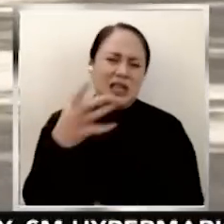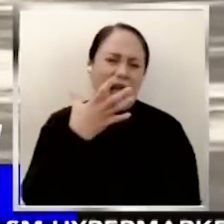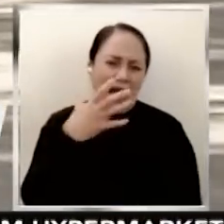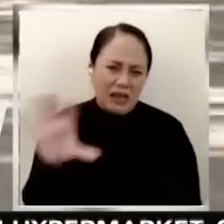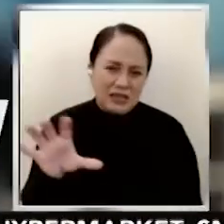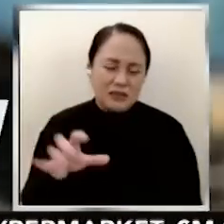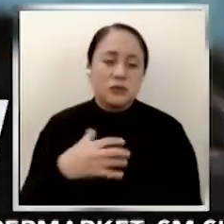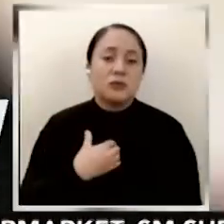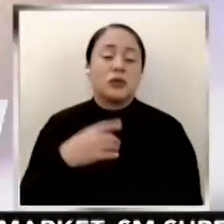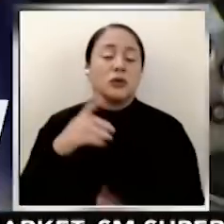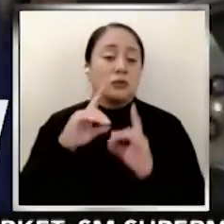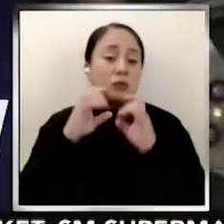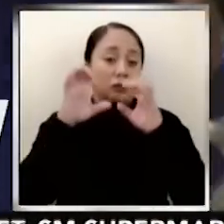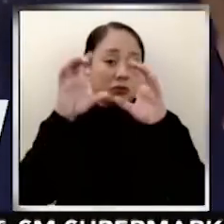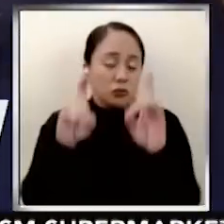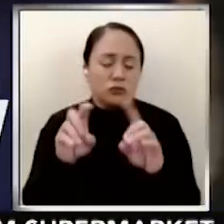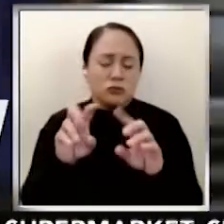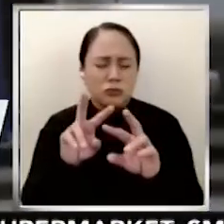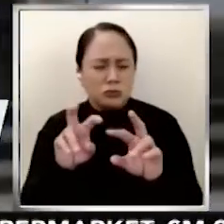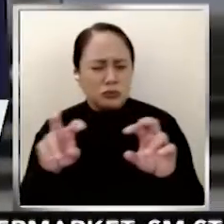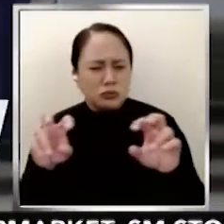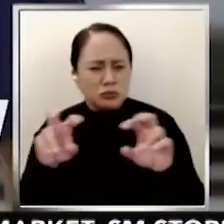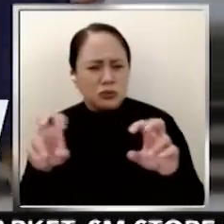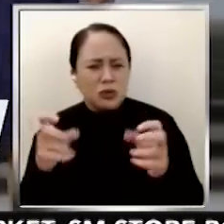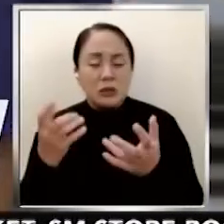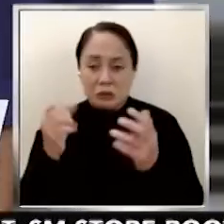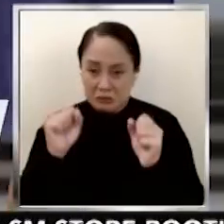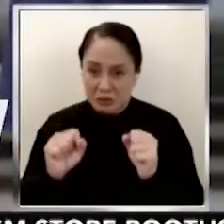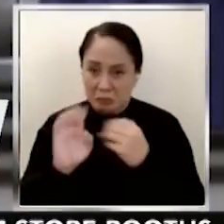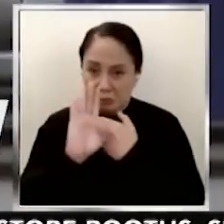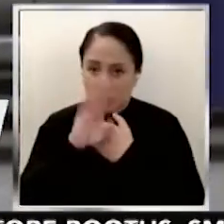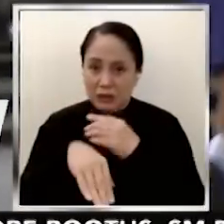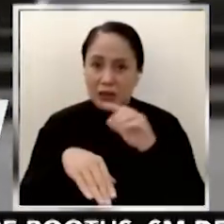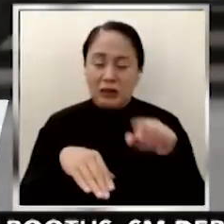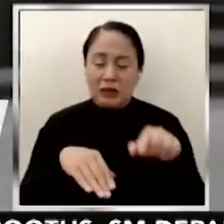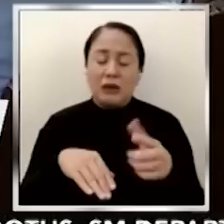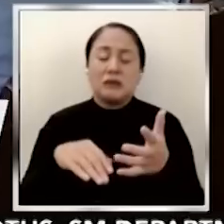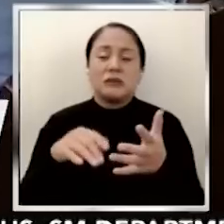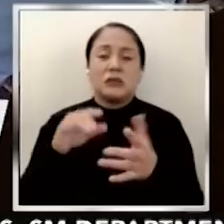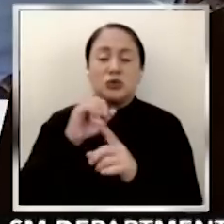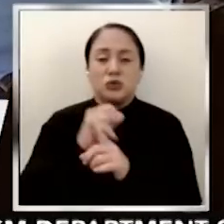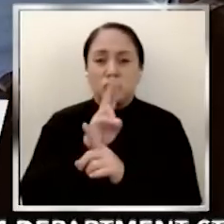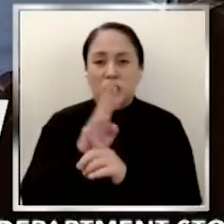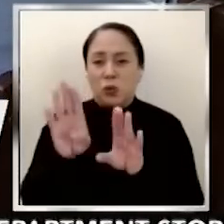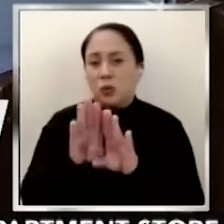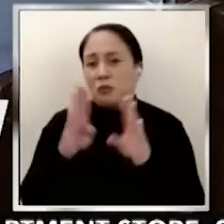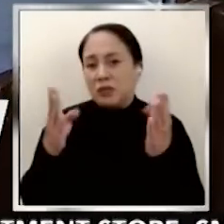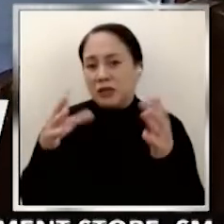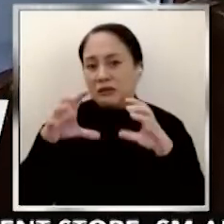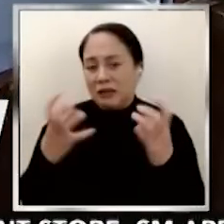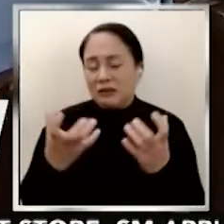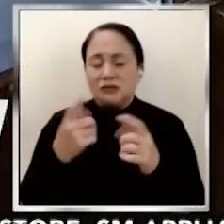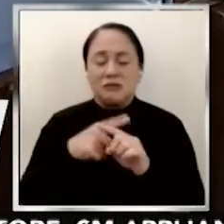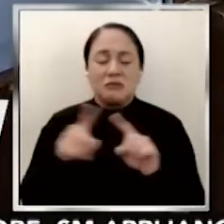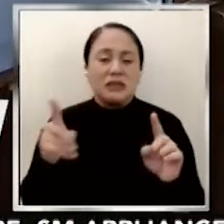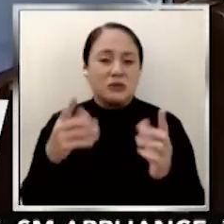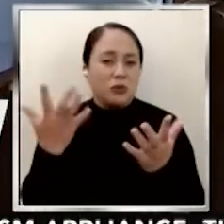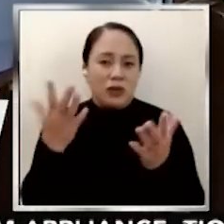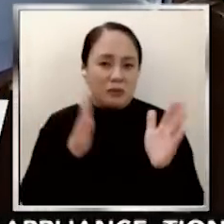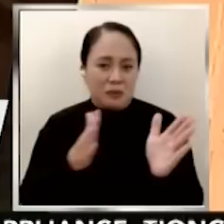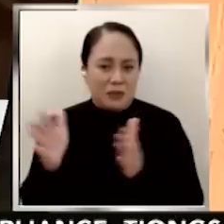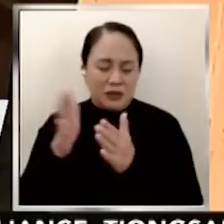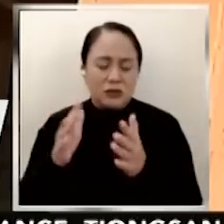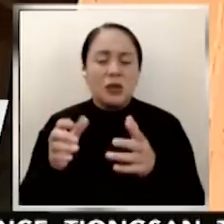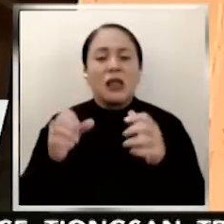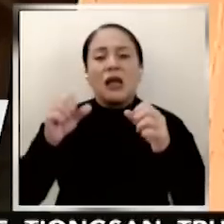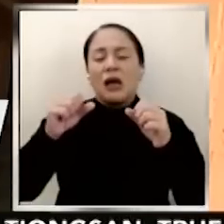ng Department of Education ang panukalang ibalik sa Hunyo ang simula ng pasukan. Pero sa ngayon, wala pang ganyang plano. Pinapayagan naman daw ang mga school